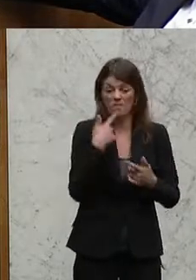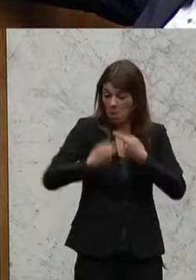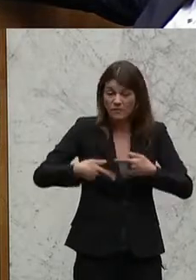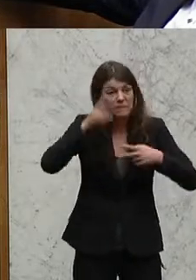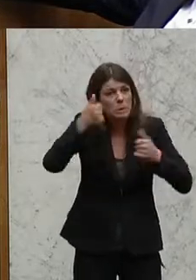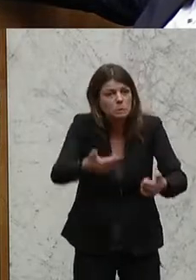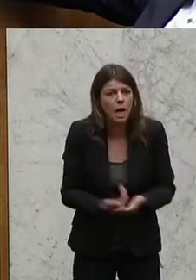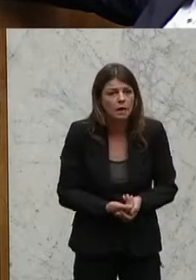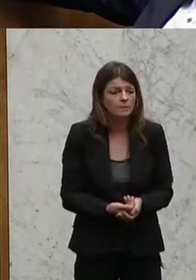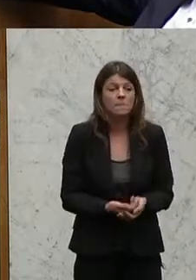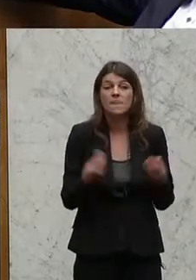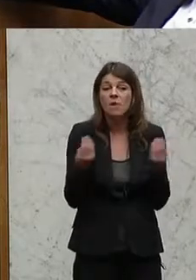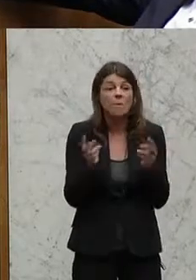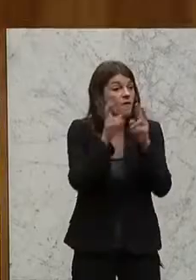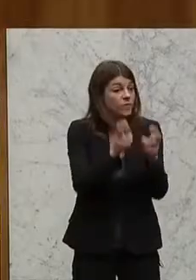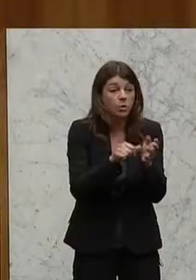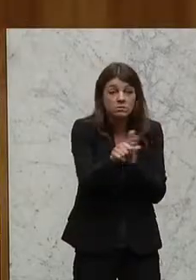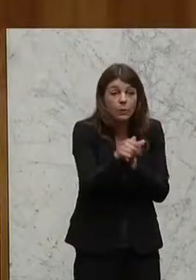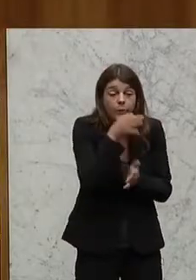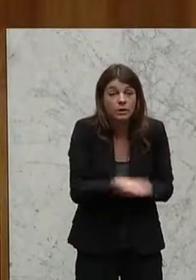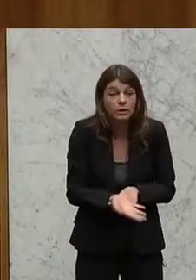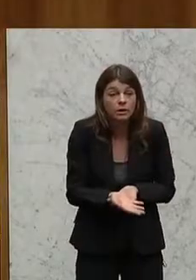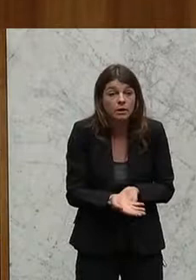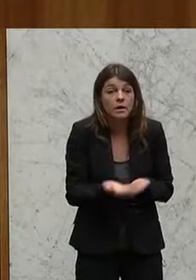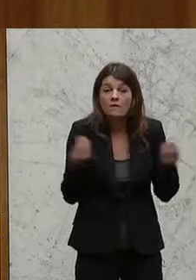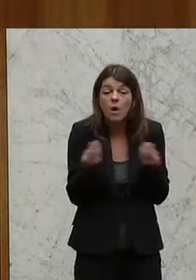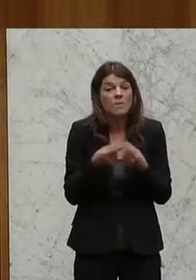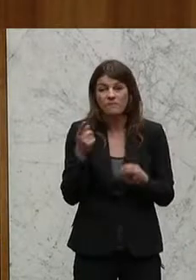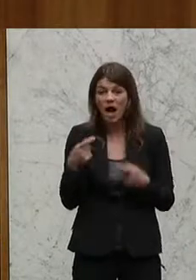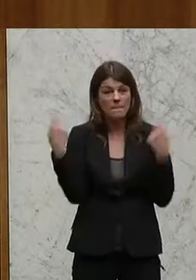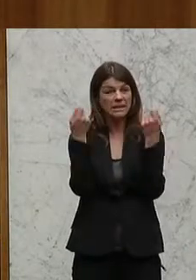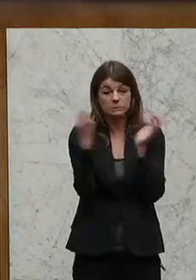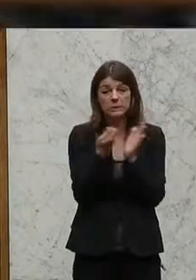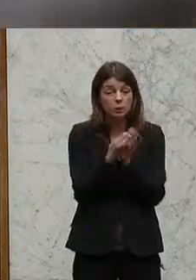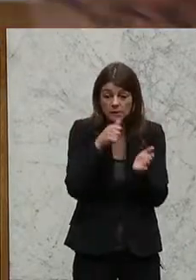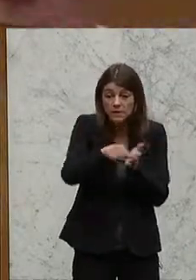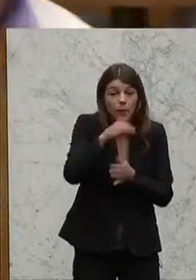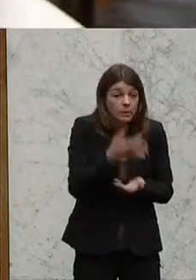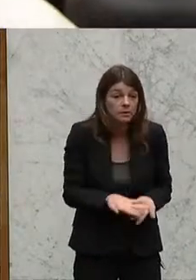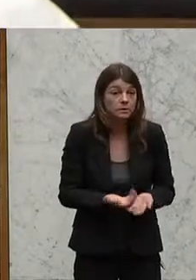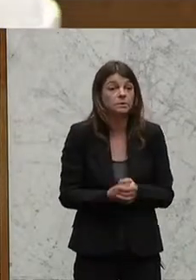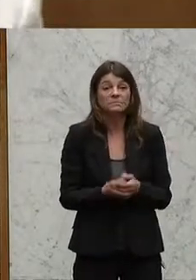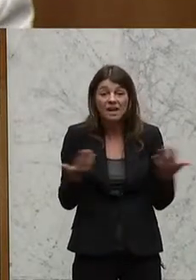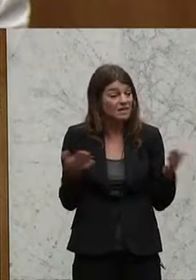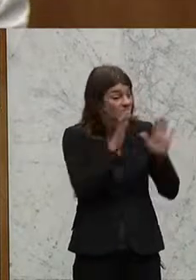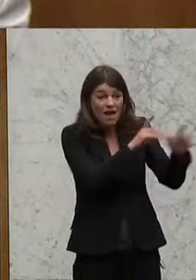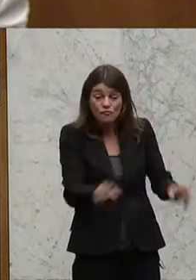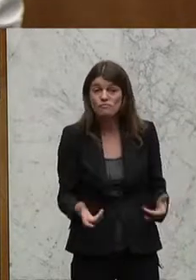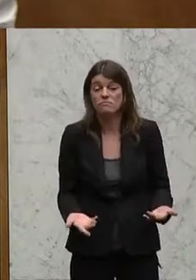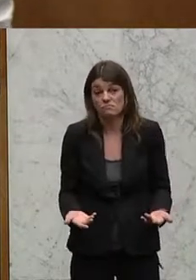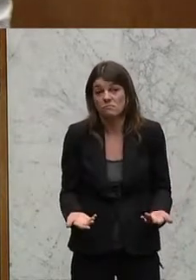Wien, weil Sie sich die Wohnungen nicht mehr leisten können, weil Sie sich die Betriebskosten nicht mehr leisten können. Das ist alles Ihre